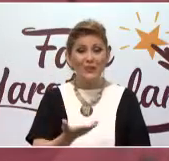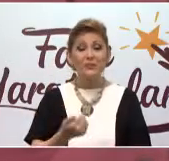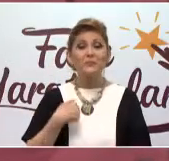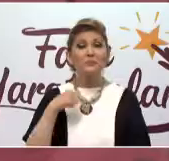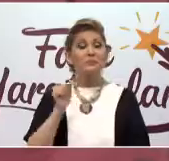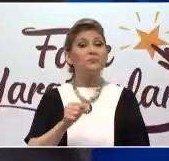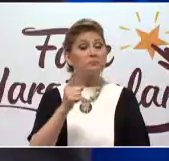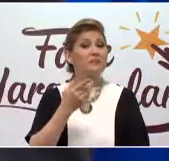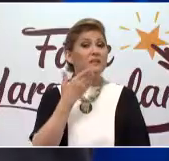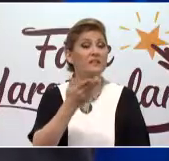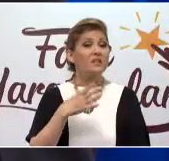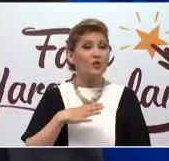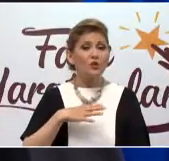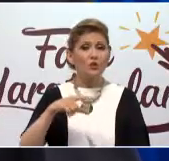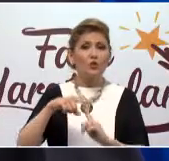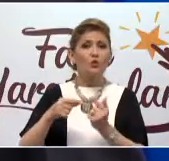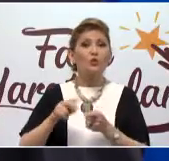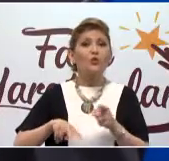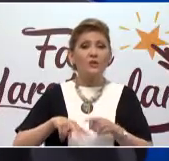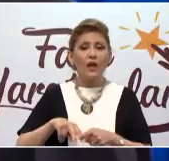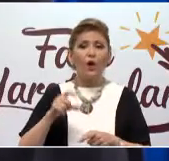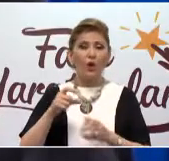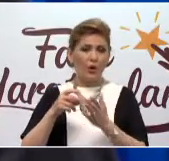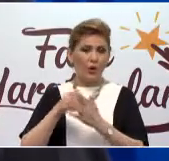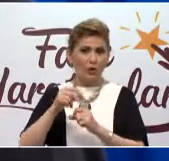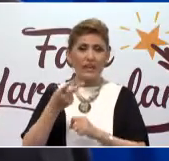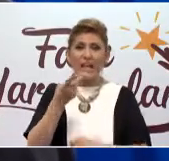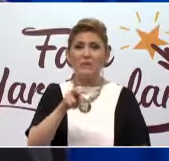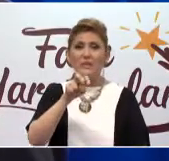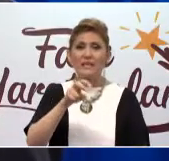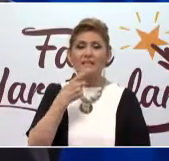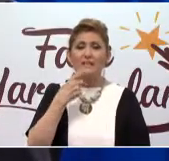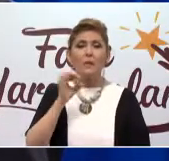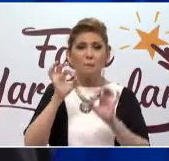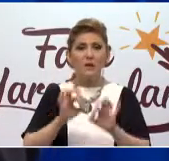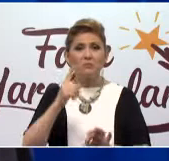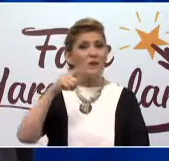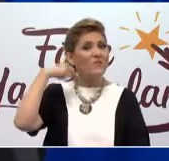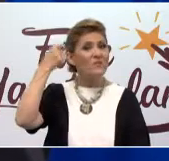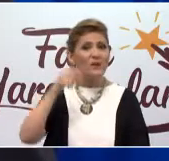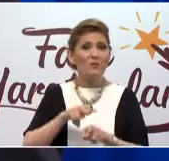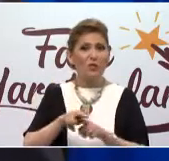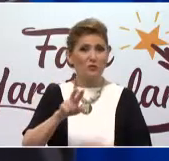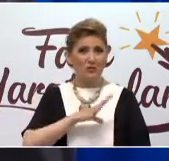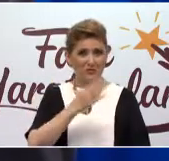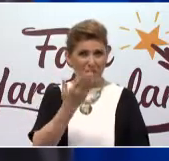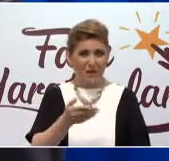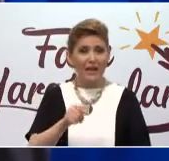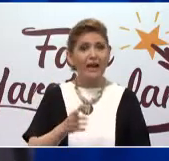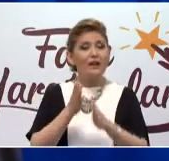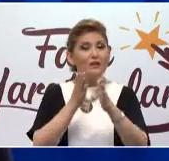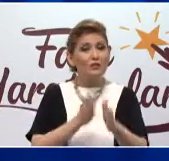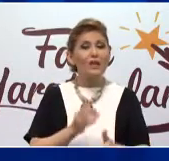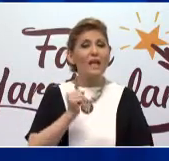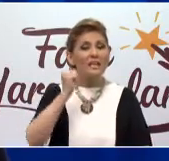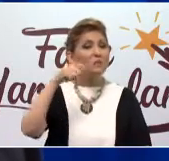Bey'e geçmek istiyorum. Tuna Özçuhadar, 2008 yılında başlayan sizin bir film yolculuğunuz var. Sürdürülebilir